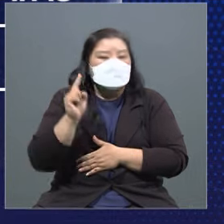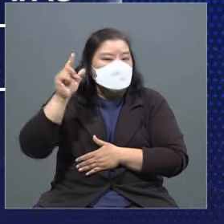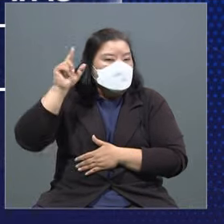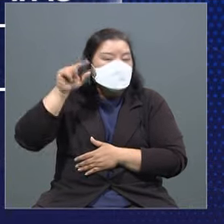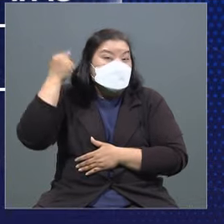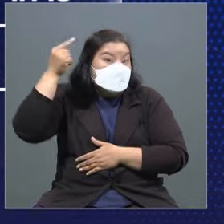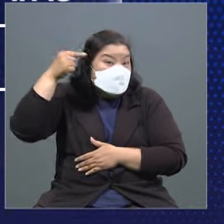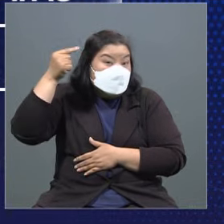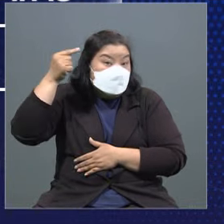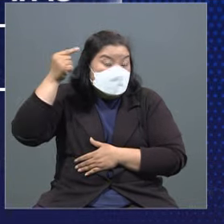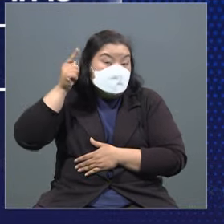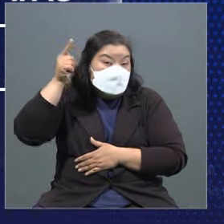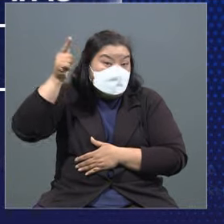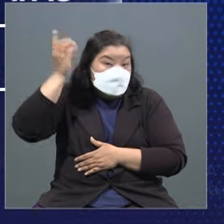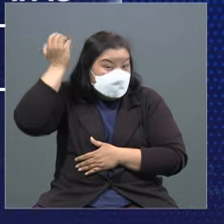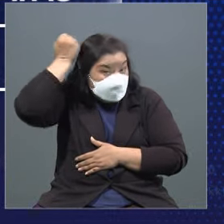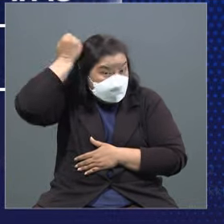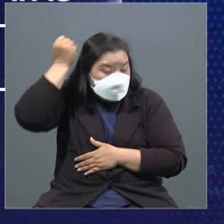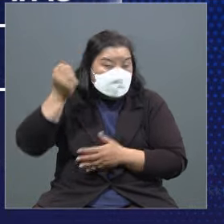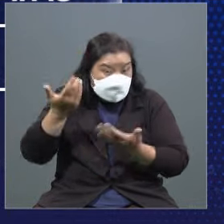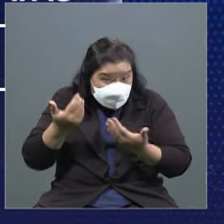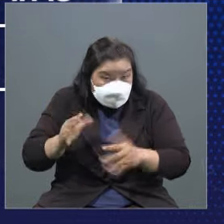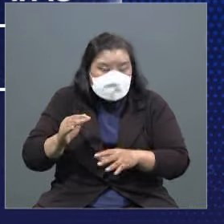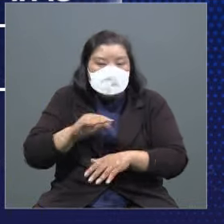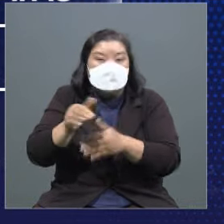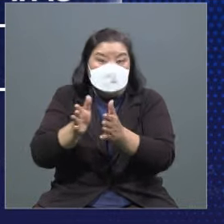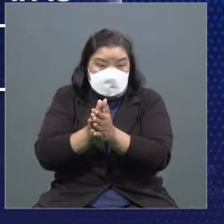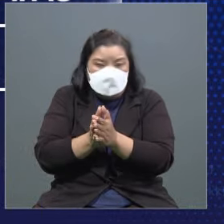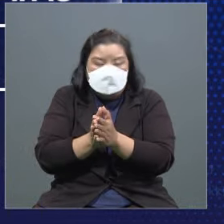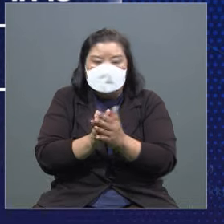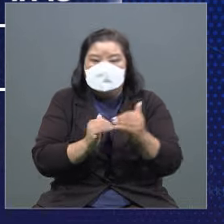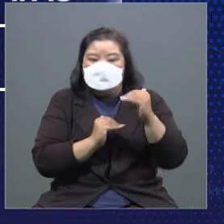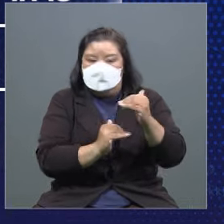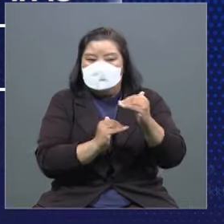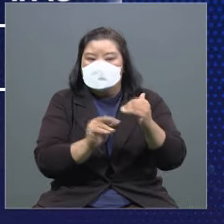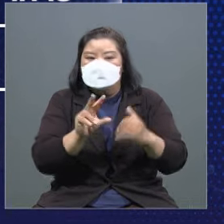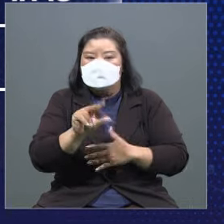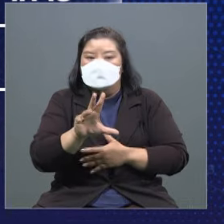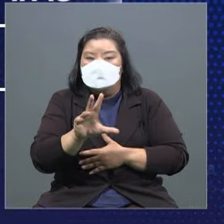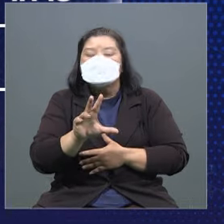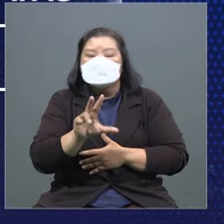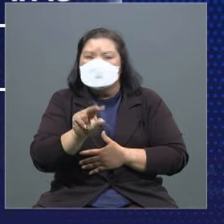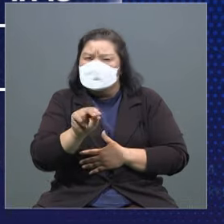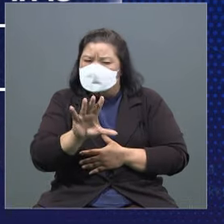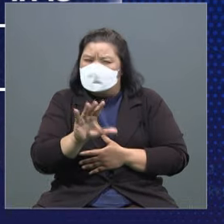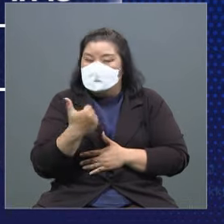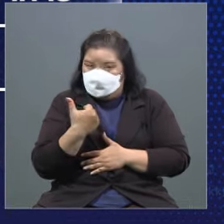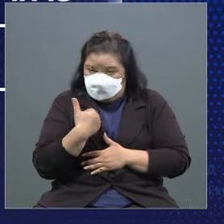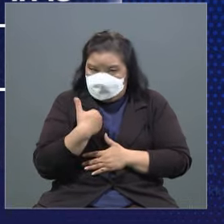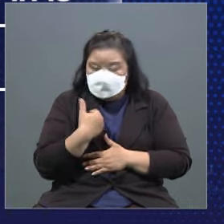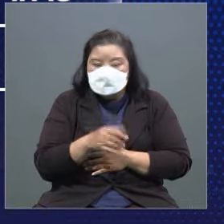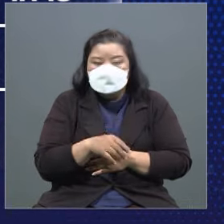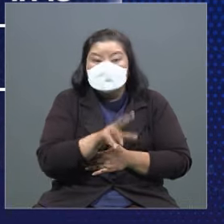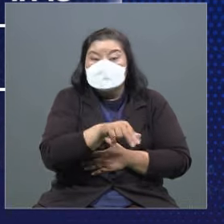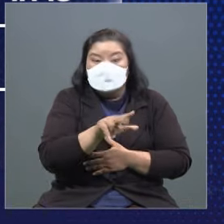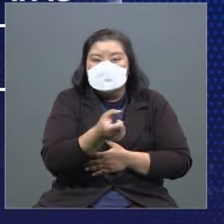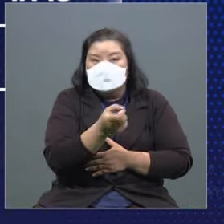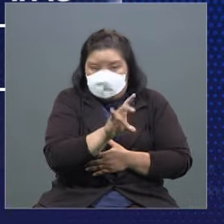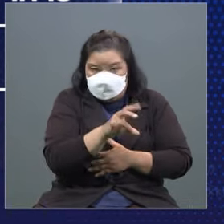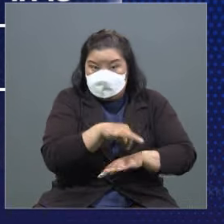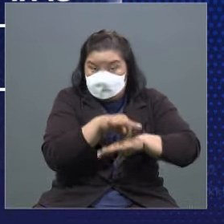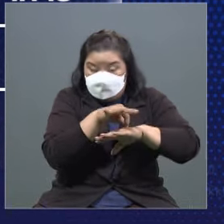นอนก็รัฐมนตรีนะรวมกันแล้วไม่เกิน 35เก้าอี้นะ 35เก้าอี้เนี่ยแบ่งเป็นพรรคเพื่อไทยเนี่ย 17เก้าอี้